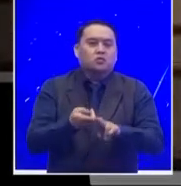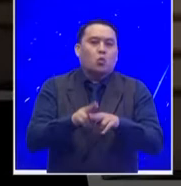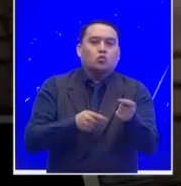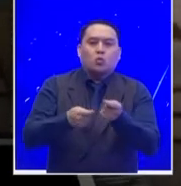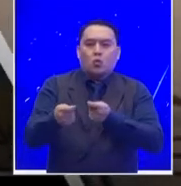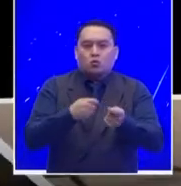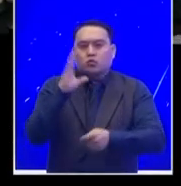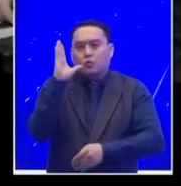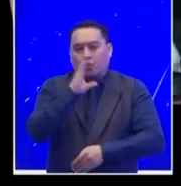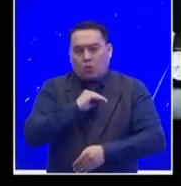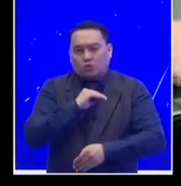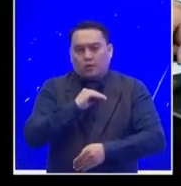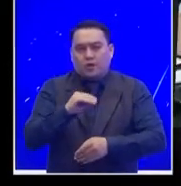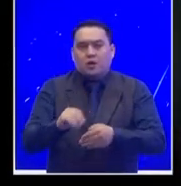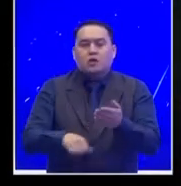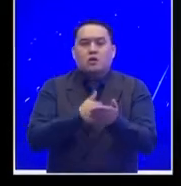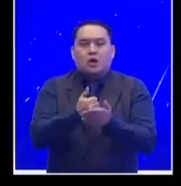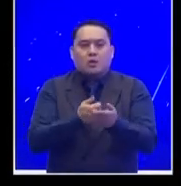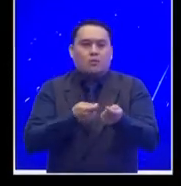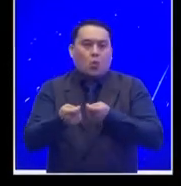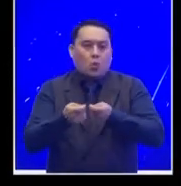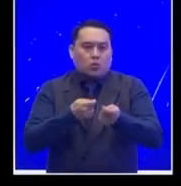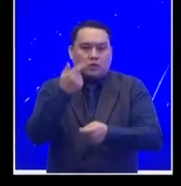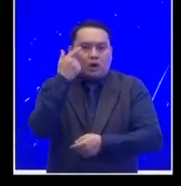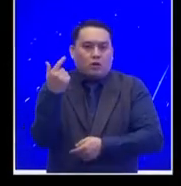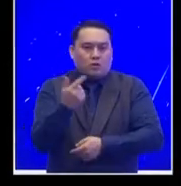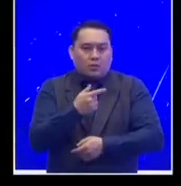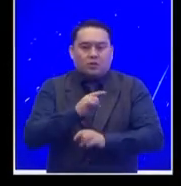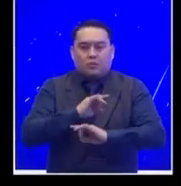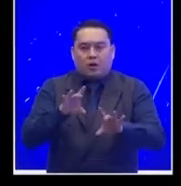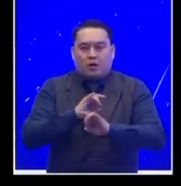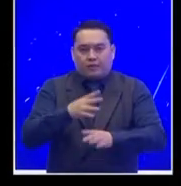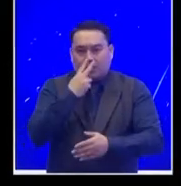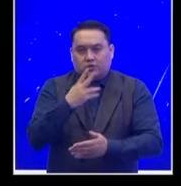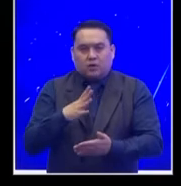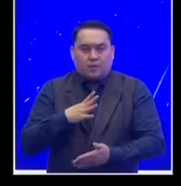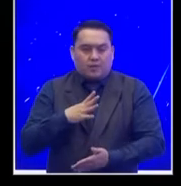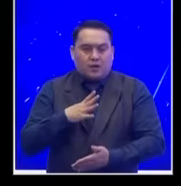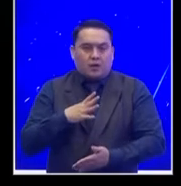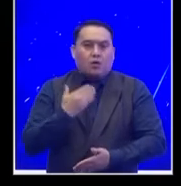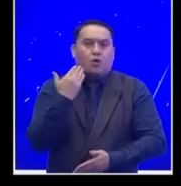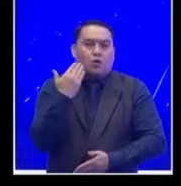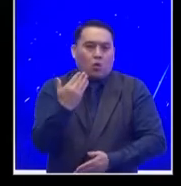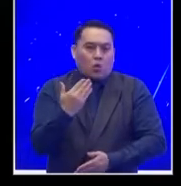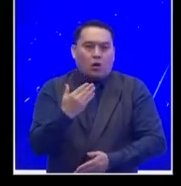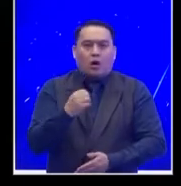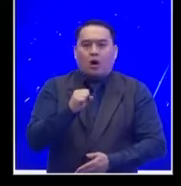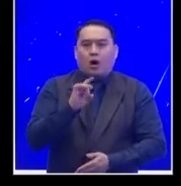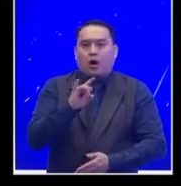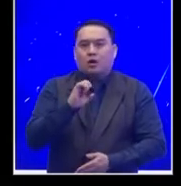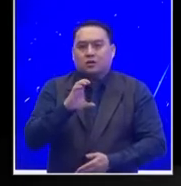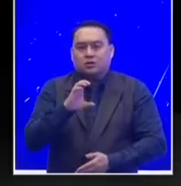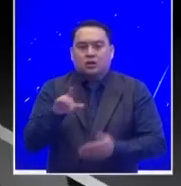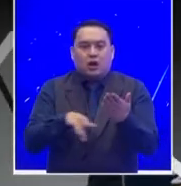ретінде көрсете білді. Ел басқару ісінде тәжірибесі молдығын танытты, деді Амандық Ғаббасұлы. Бағдат Мәнізоровтың Арыс қаласын